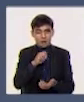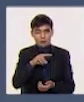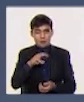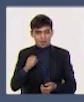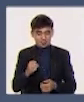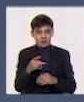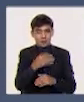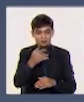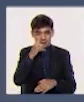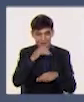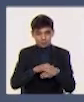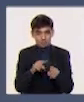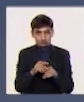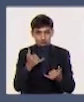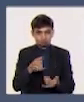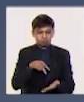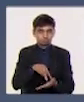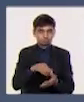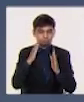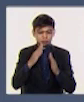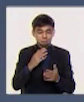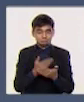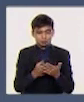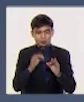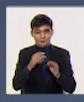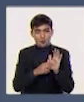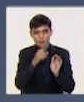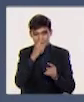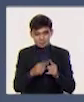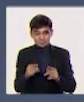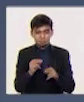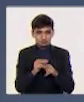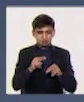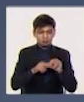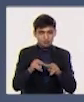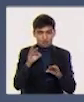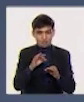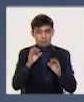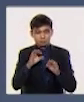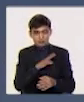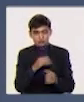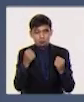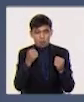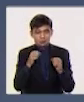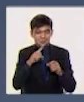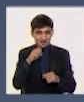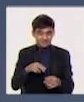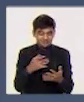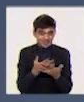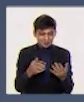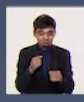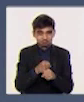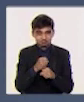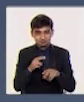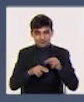Бекқали Торғаев бүгін тілшілерге тік тұрып есеп беріп, 8 айда салынған құрылыс нысандарын аралатты. Спорттық алаңдар салып, аула мен көше